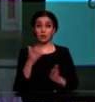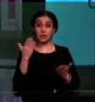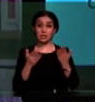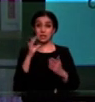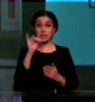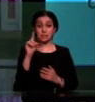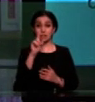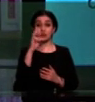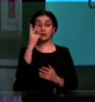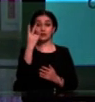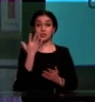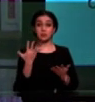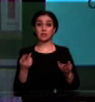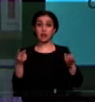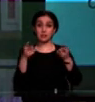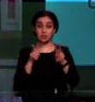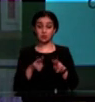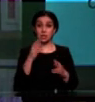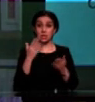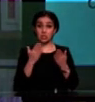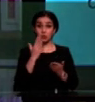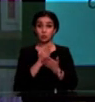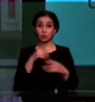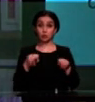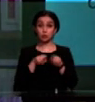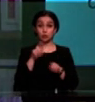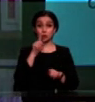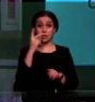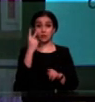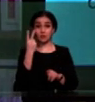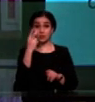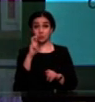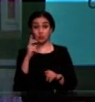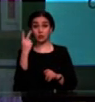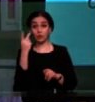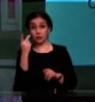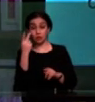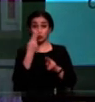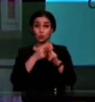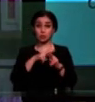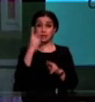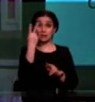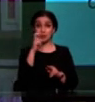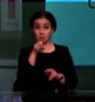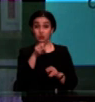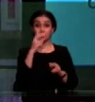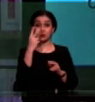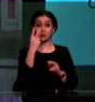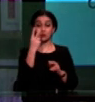из 25 оставшихся. Значит, вероятность того, что второй близнец окажется среди этих 12 человек, равна